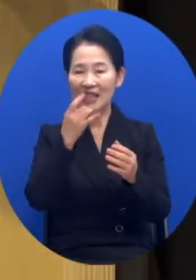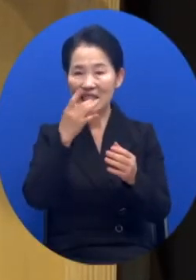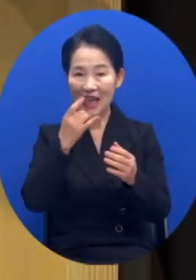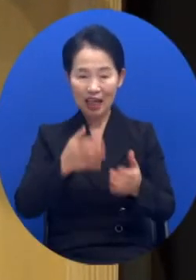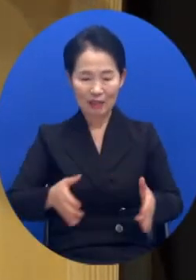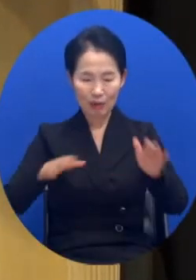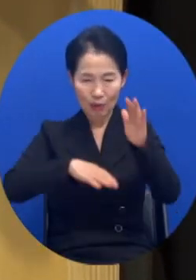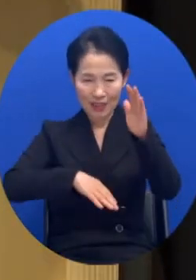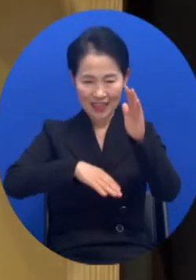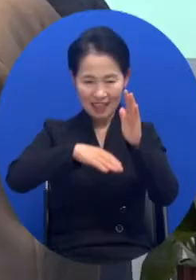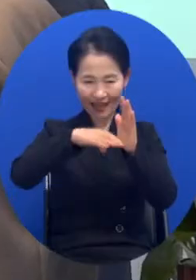진행했습니다